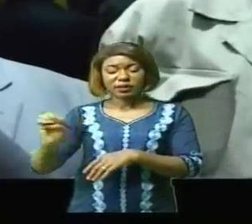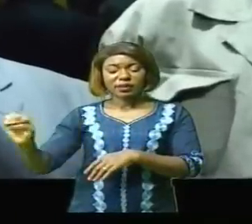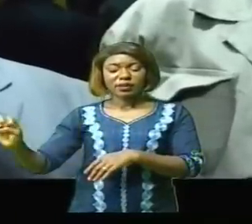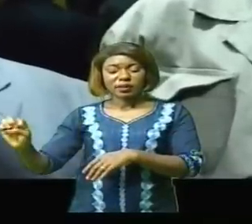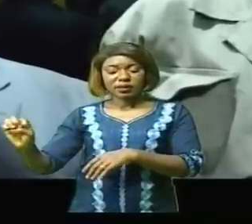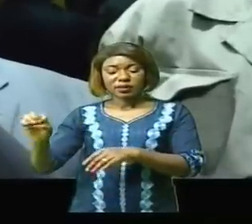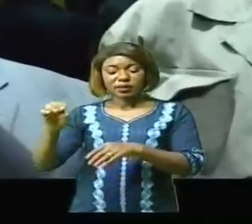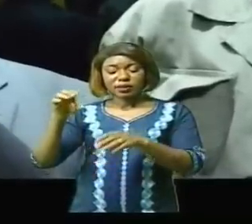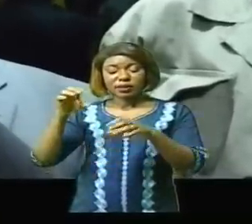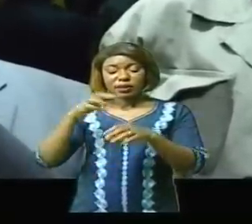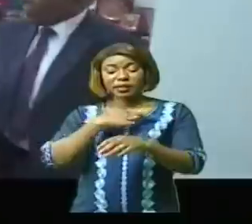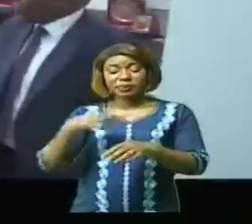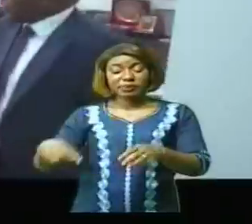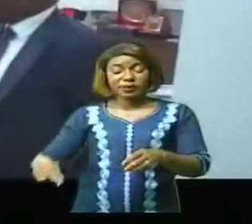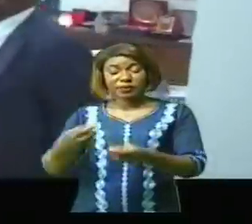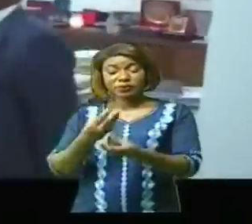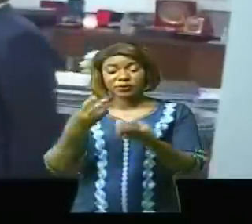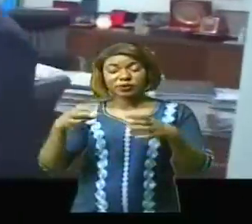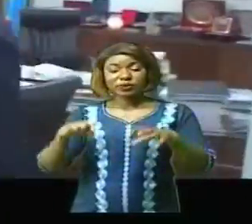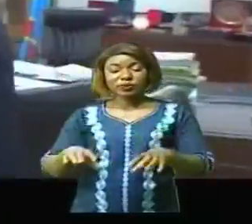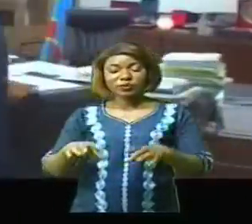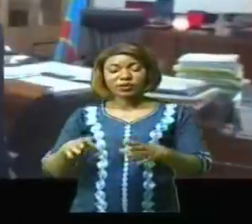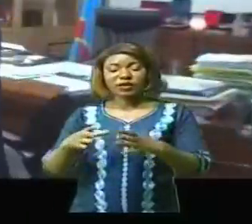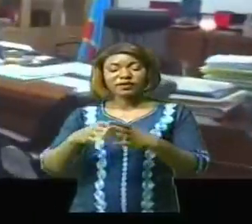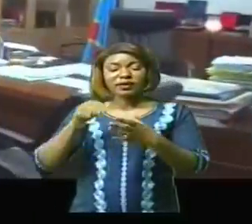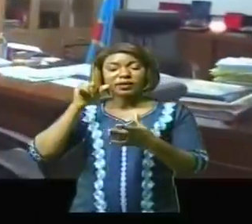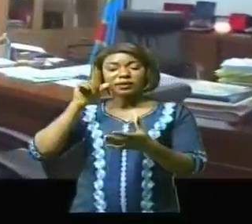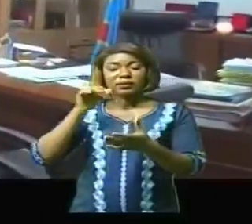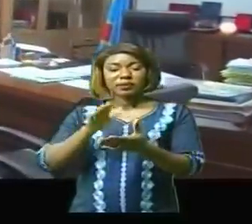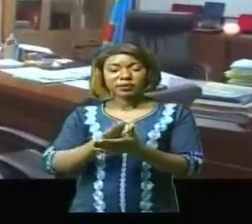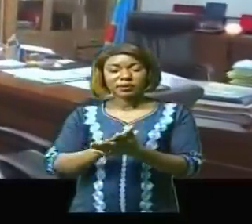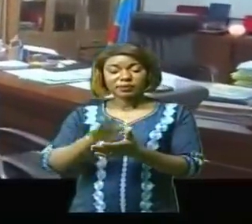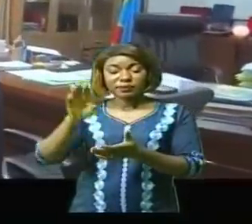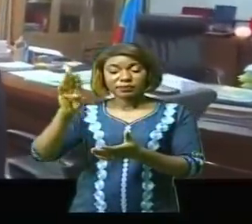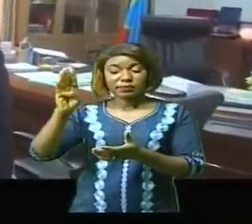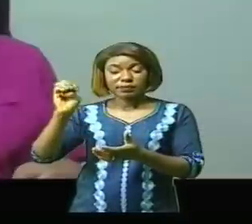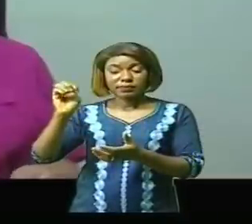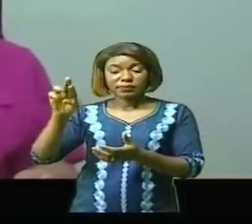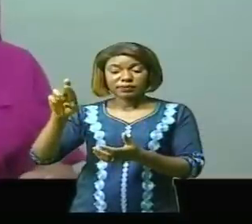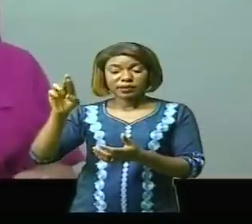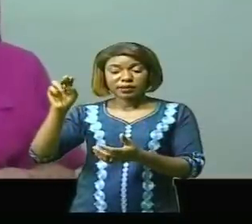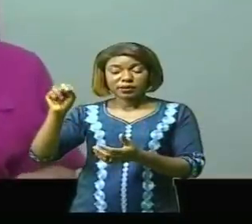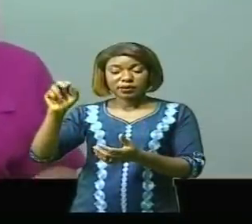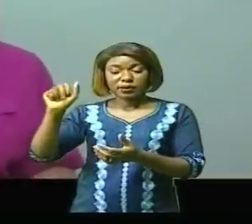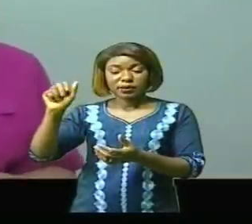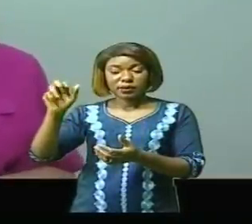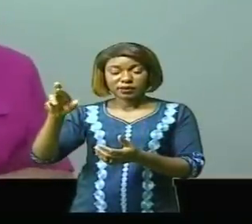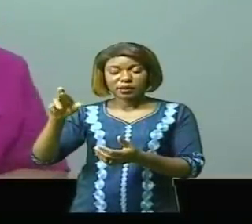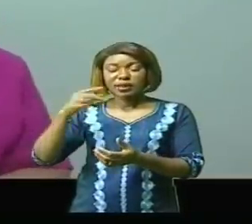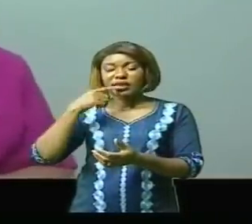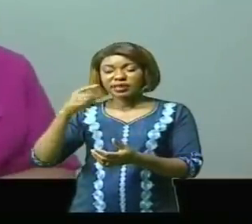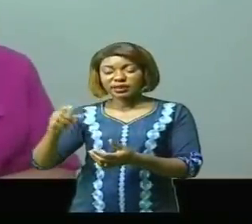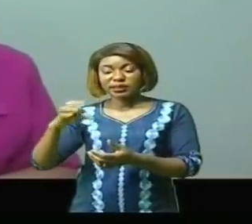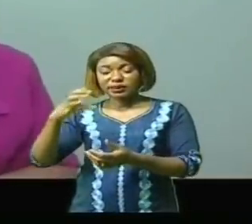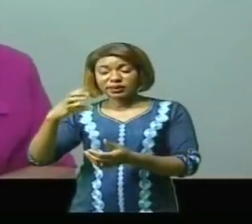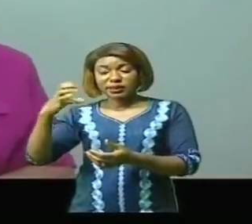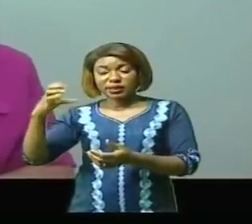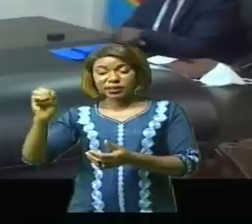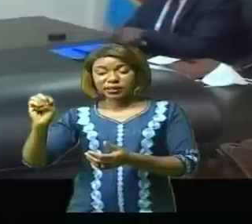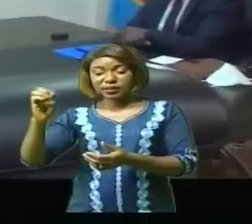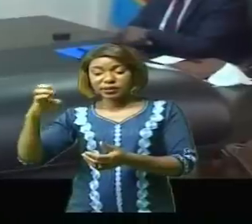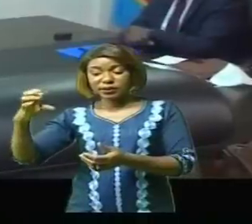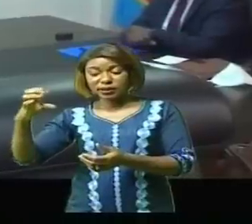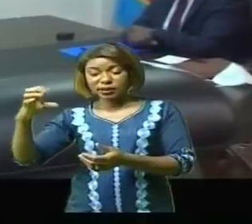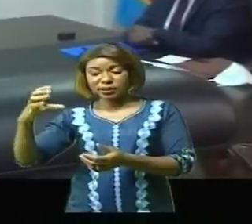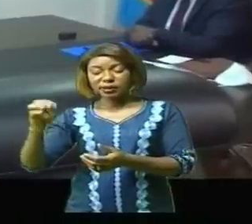République démocratique du Congo. Avec Mme Rachel Bernard, chef de la délégation régionale du CICR, les